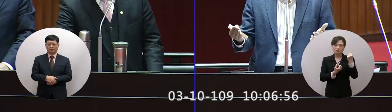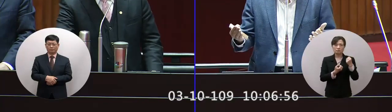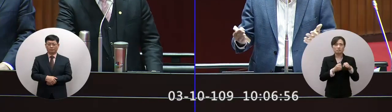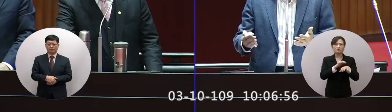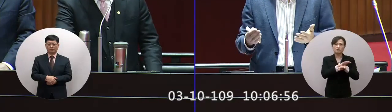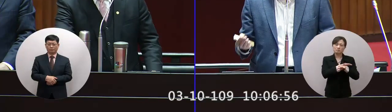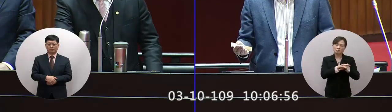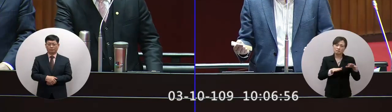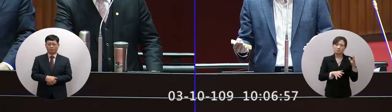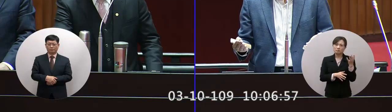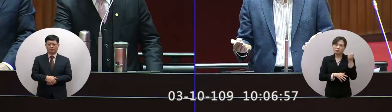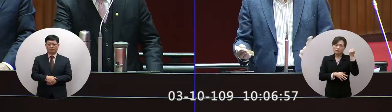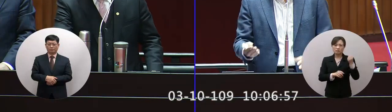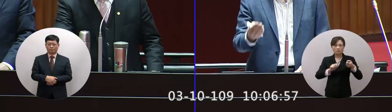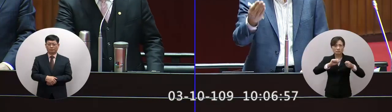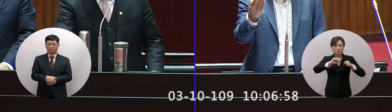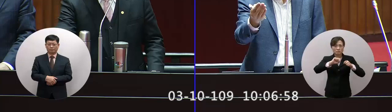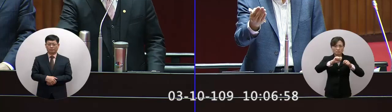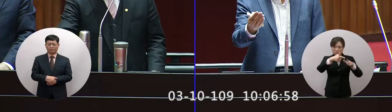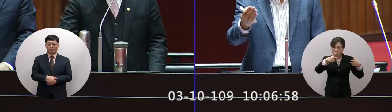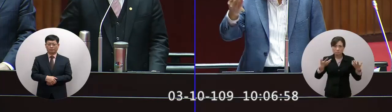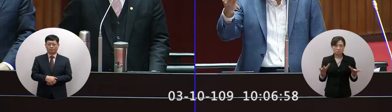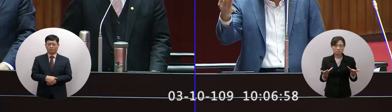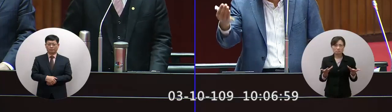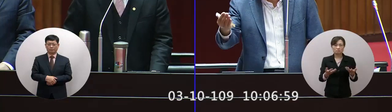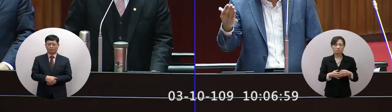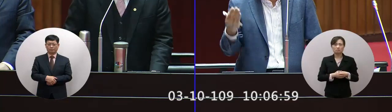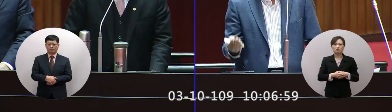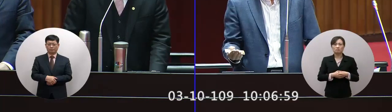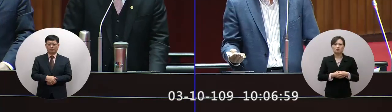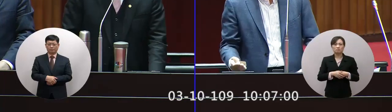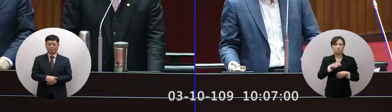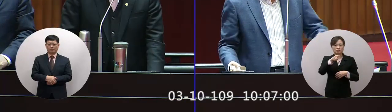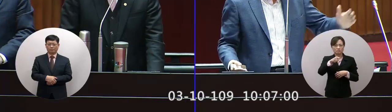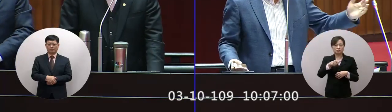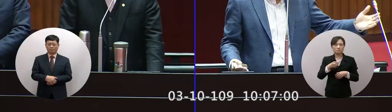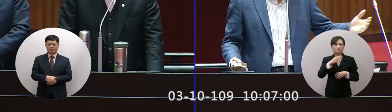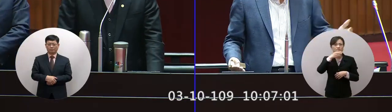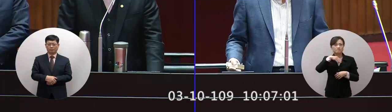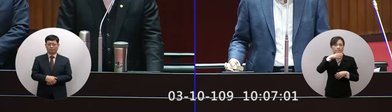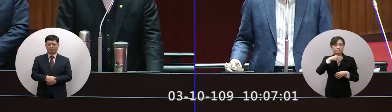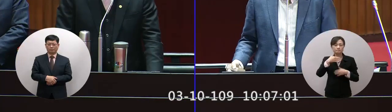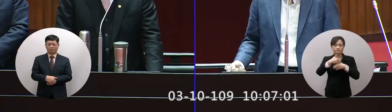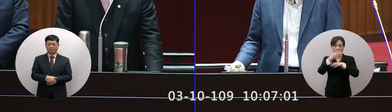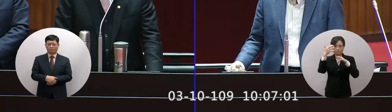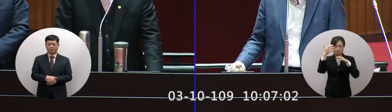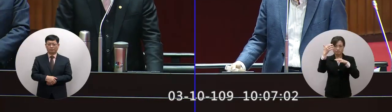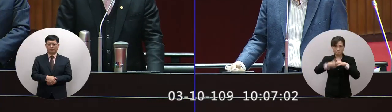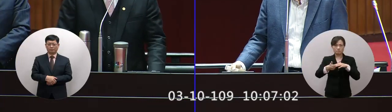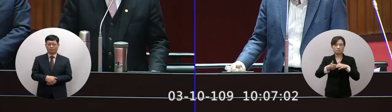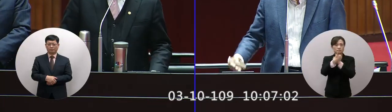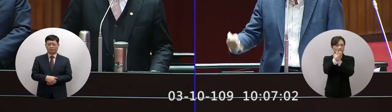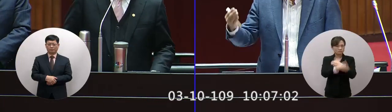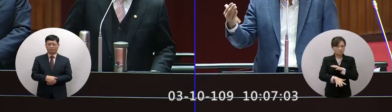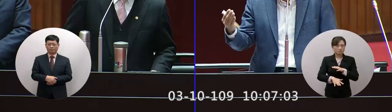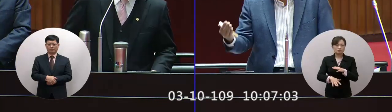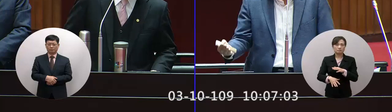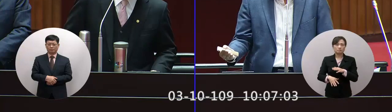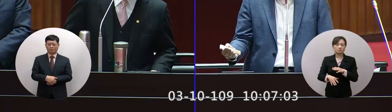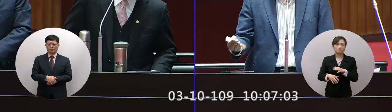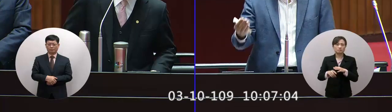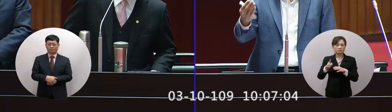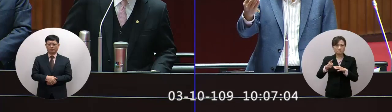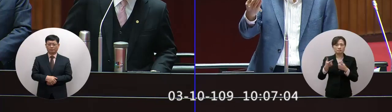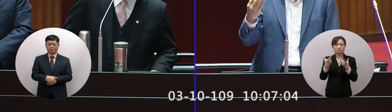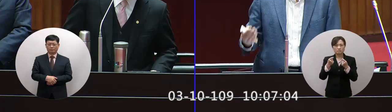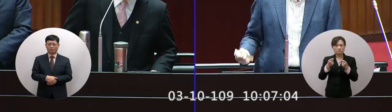安静权会有不一样吗？我相信院长你做过屏东县的县长，你也到北边做过台北县的县长，你也在基层做过